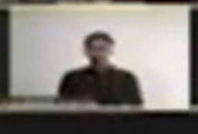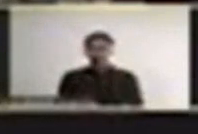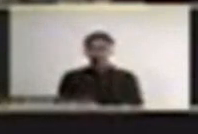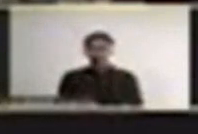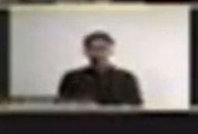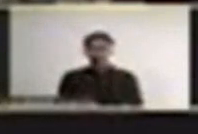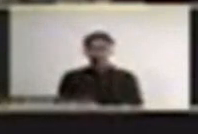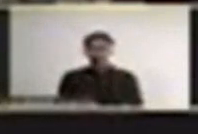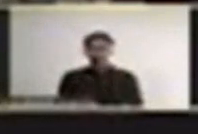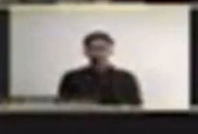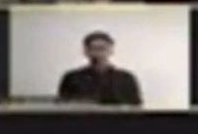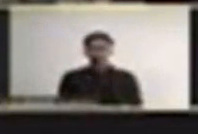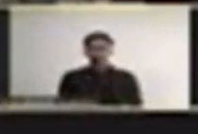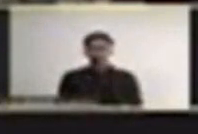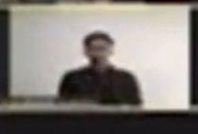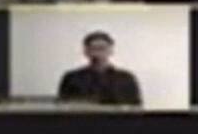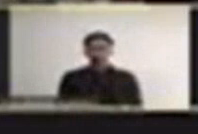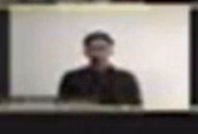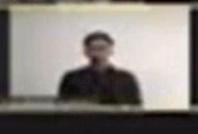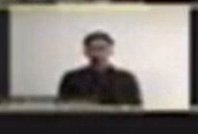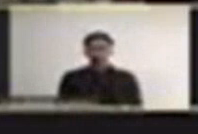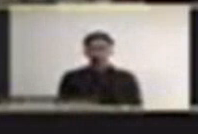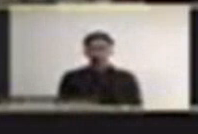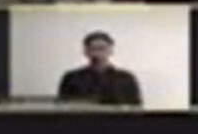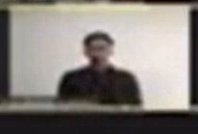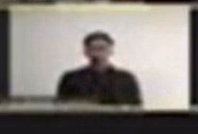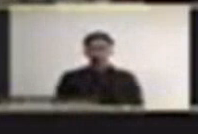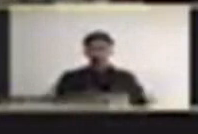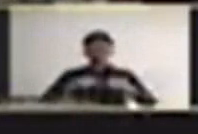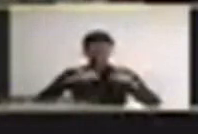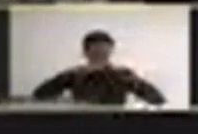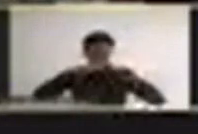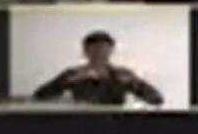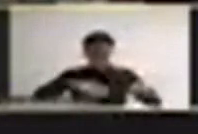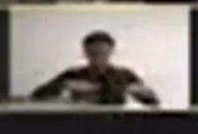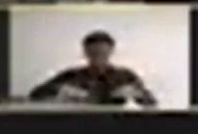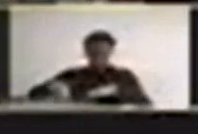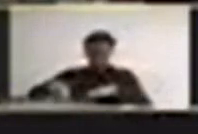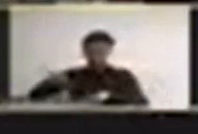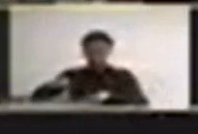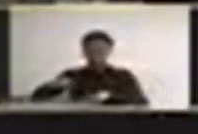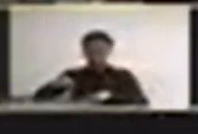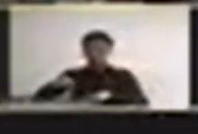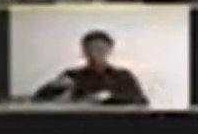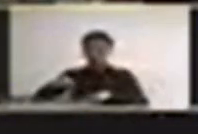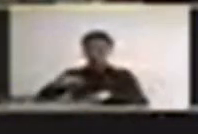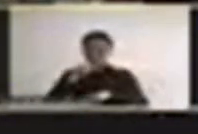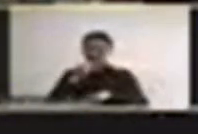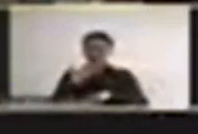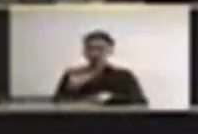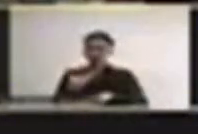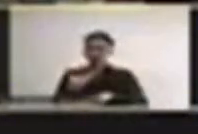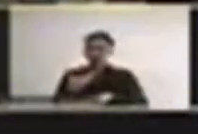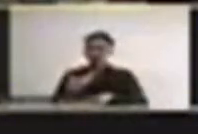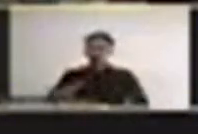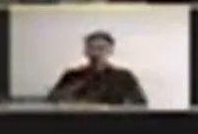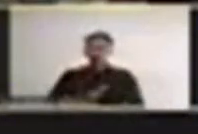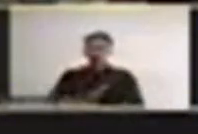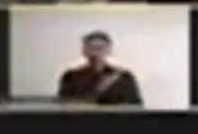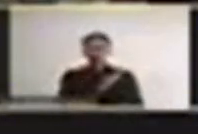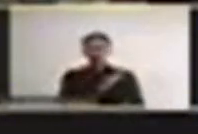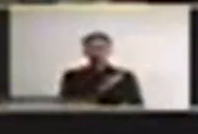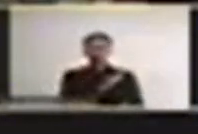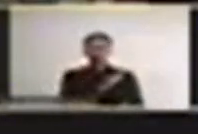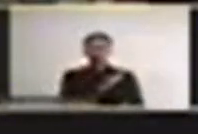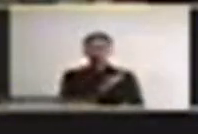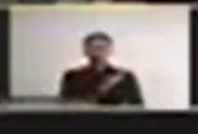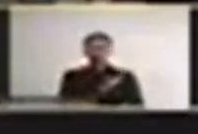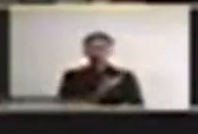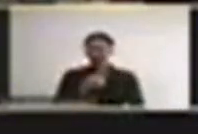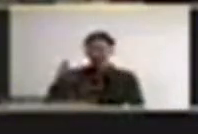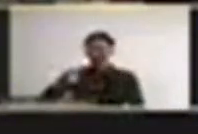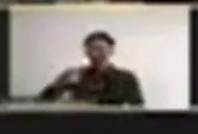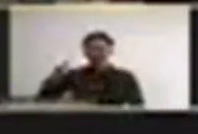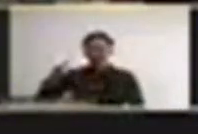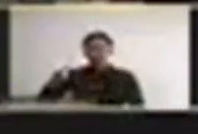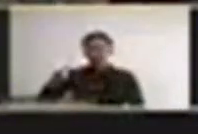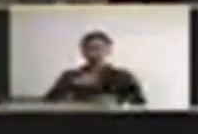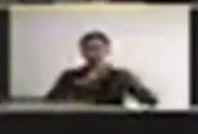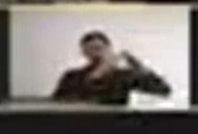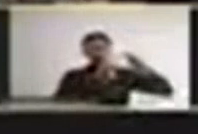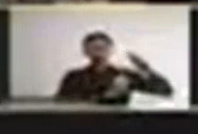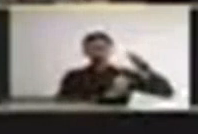mereka adalah sebagian besar yang kita temukan positif, dia korban. Artinya apa? Selalu ada orang dewasa yang tinggal serumah yang